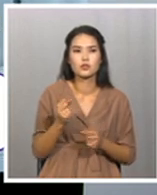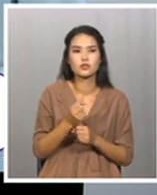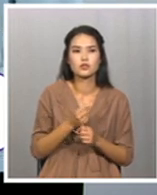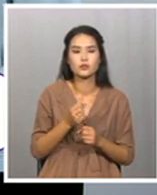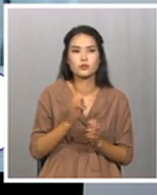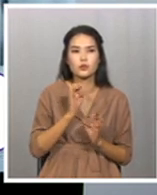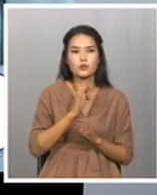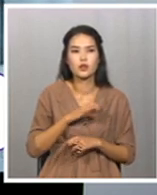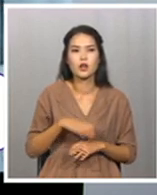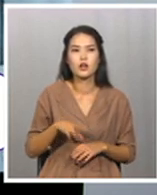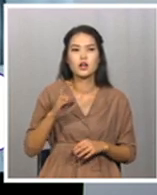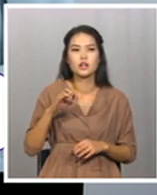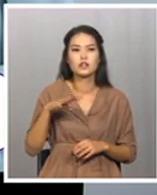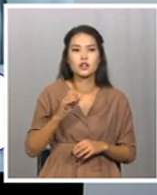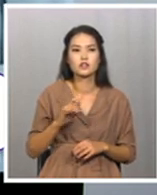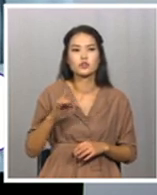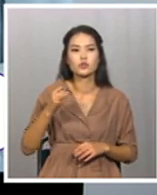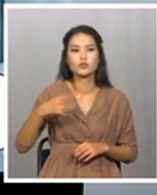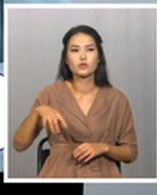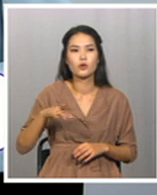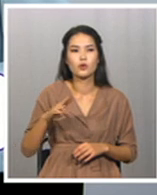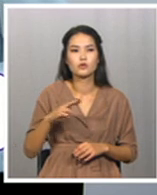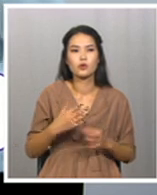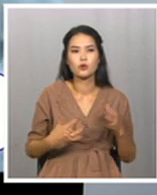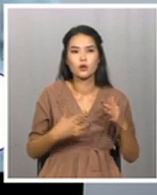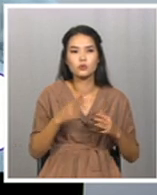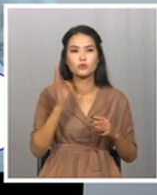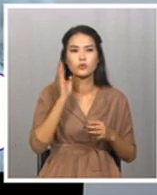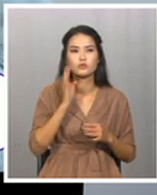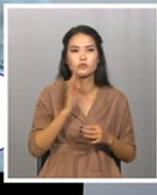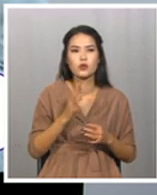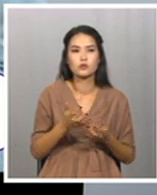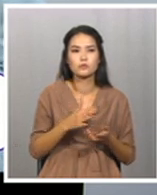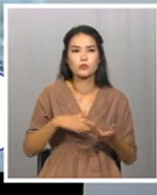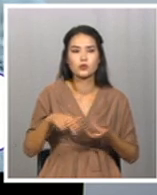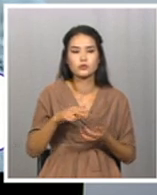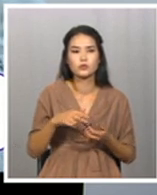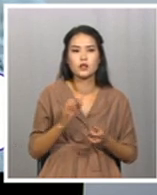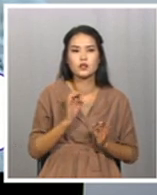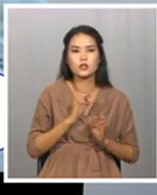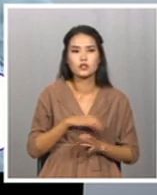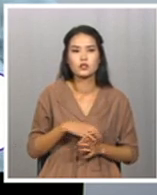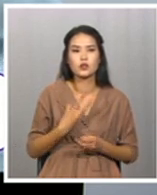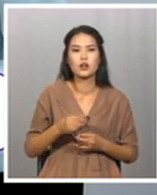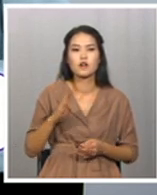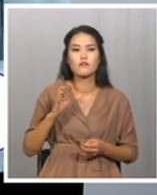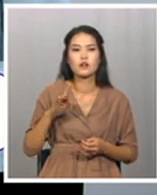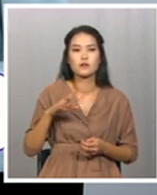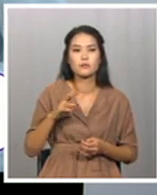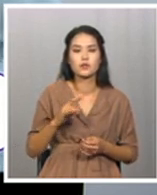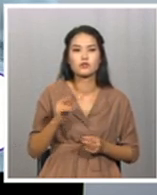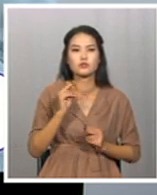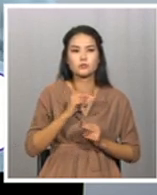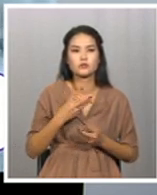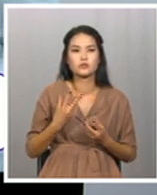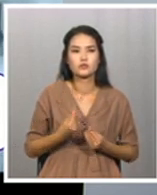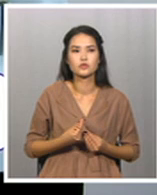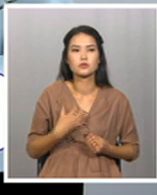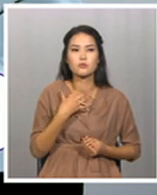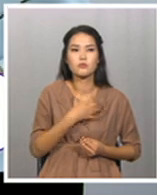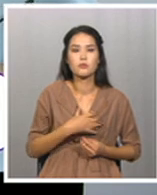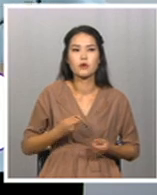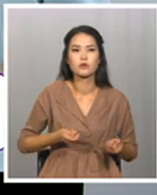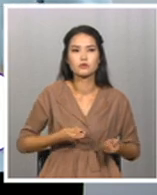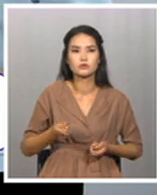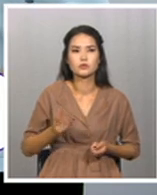қолданылады. Натрий иондары организмде су алмасуды реттеу мен ферменттердің жұмысы үшін маңызды